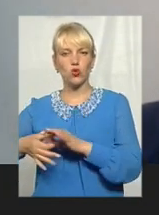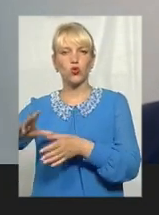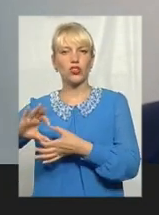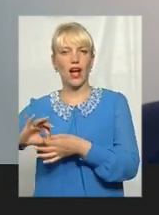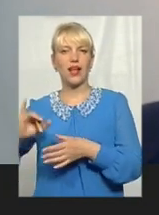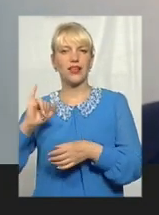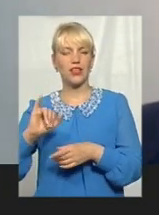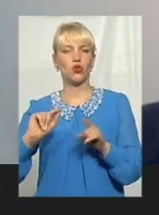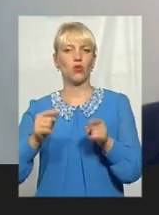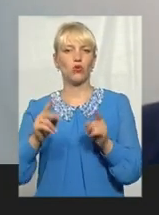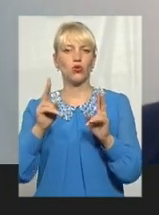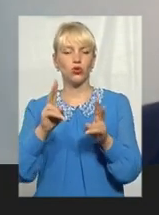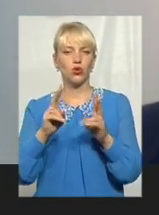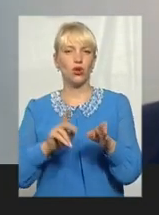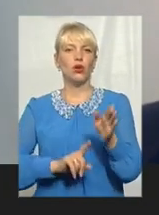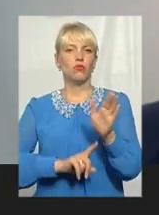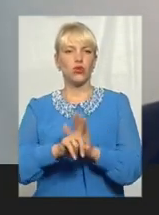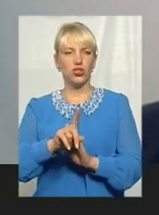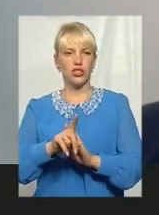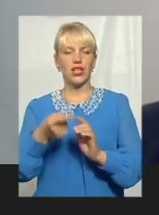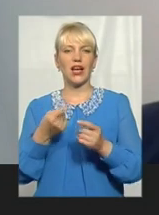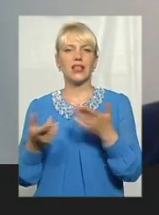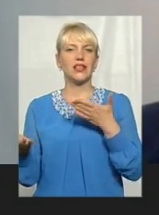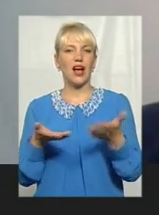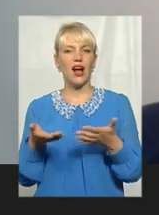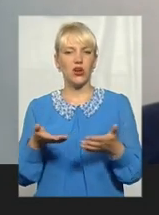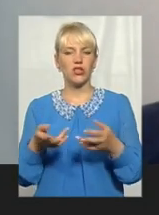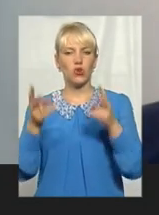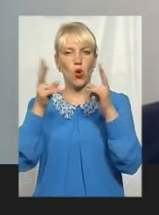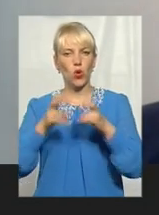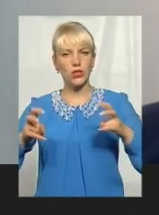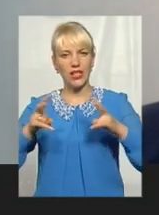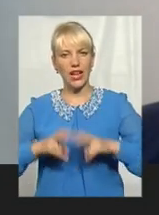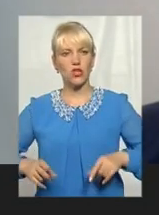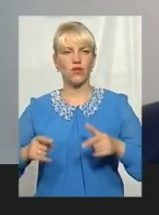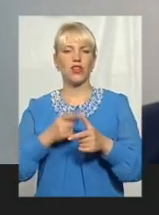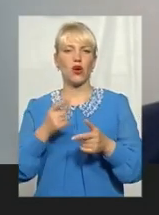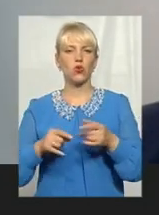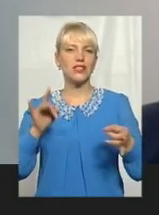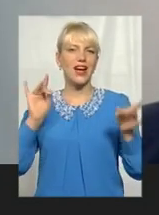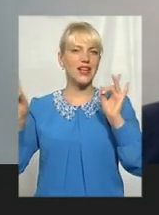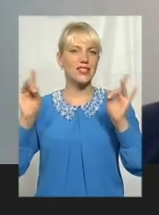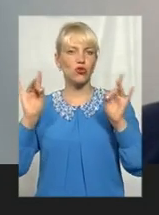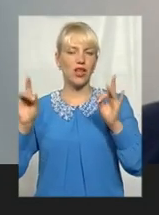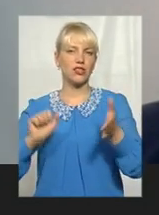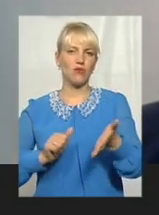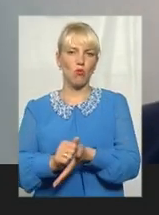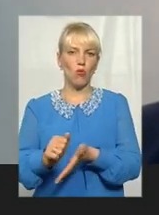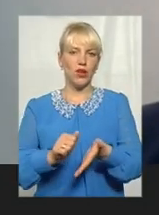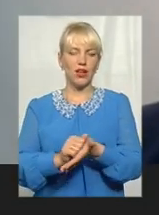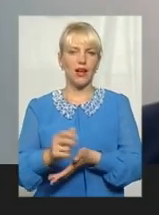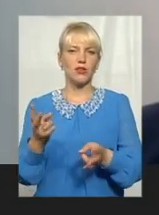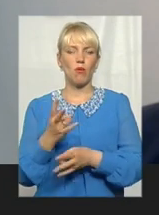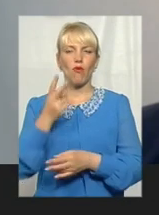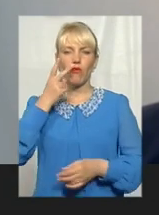той, хто починає якусь розслідування чи якусь резонансну публікацію, він повинен